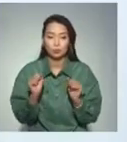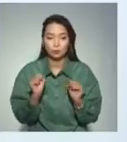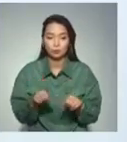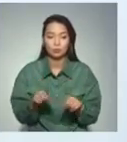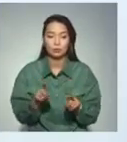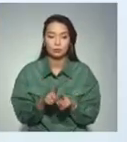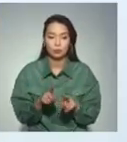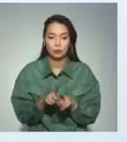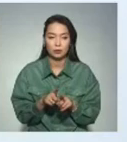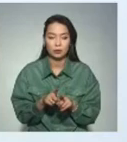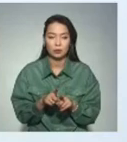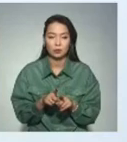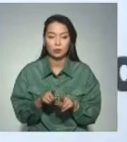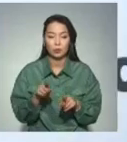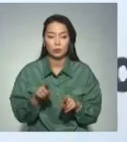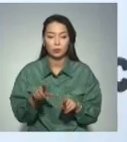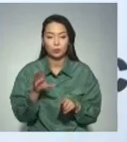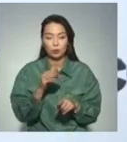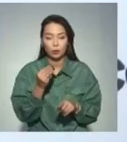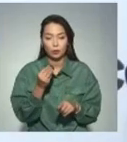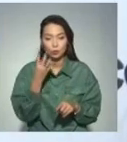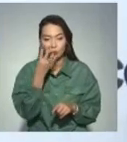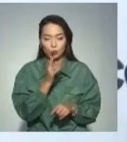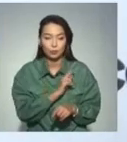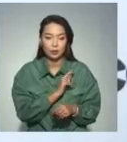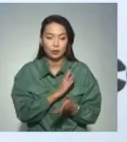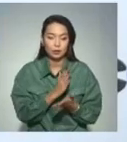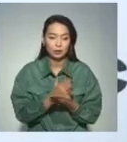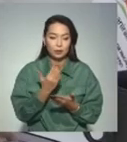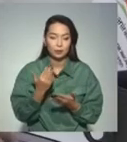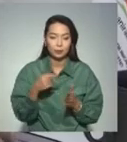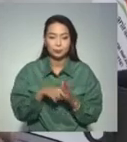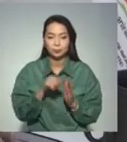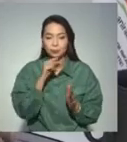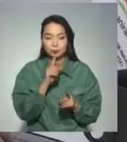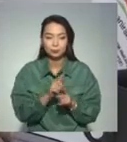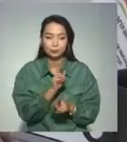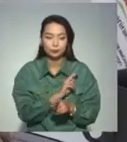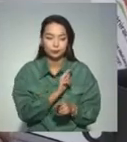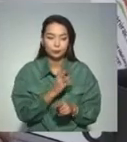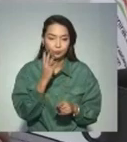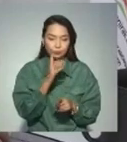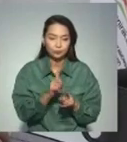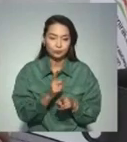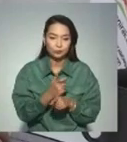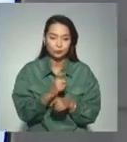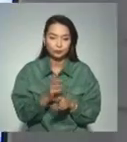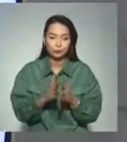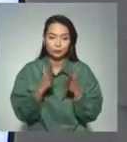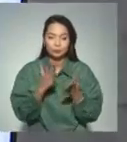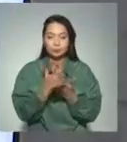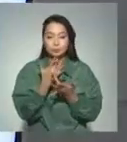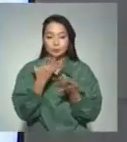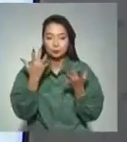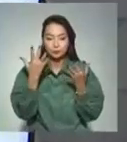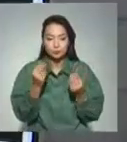болады. Айдостың осы салада жүргеніне 4 жыл болған. Содан бері жылжымайтын мүлік нарығында едәуір өзгерістер болды дейді ол. Айтуынша соңғы уақытта